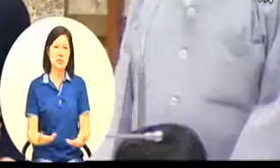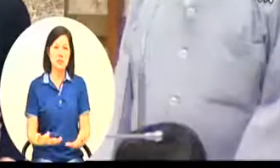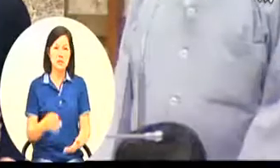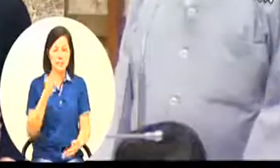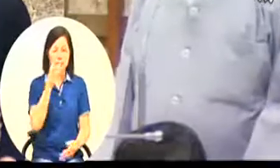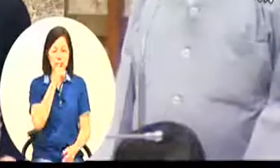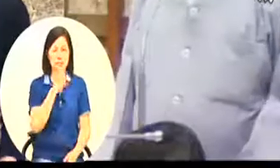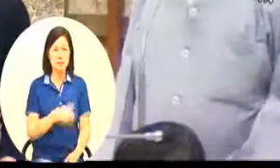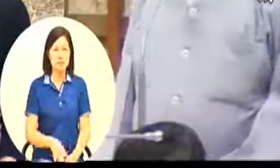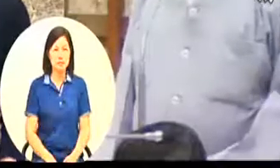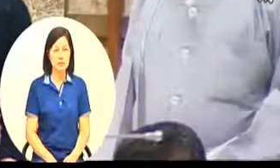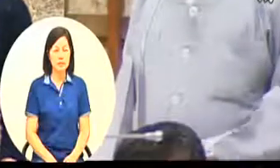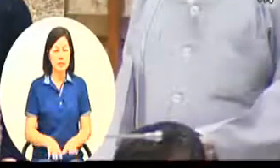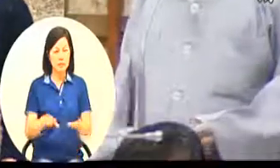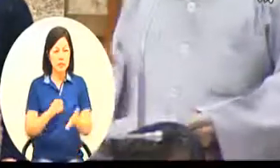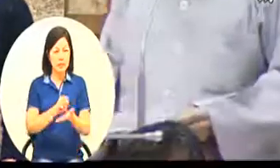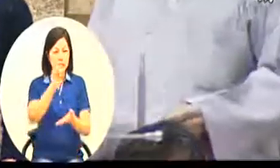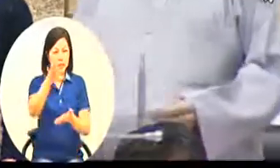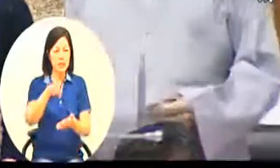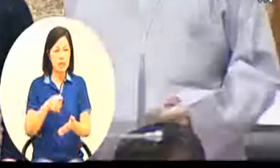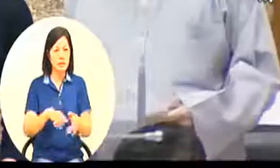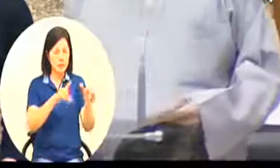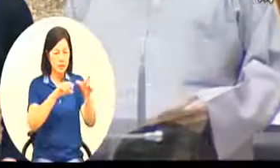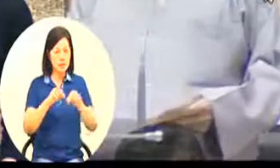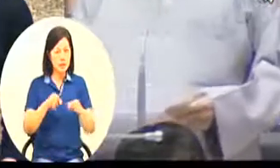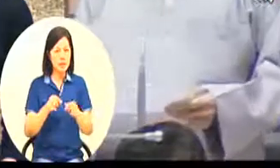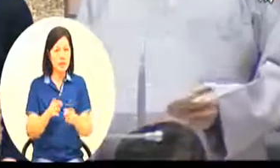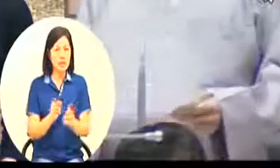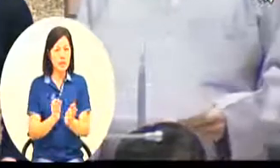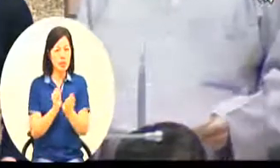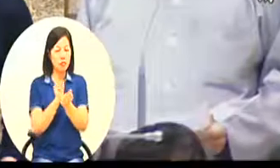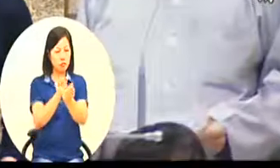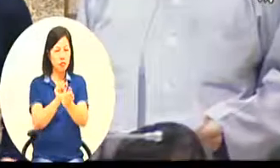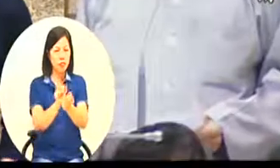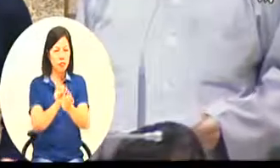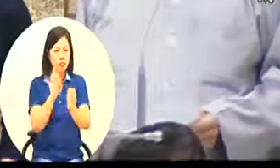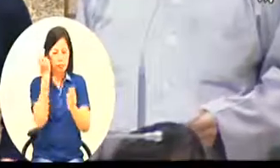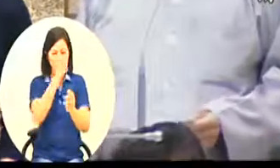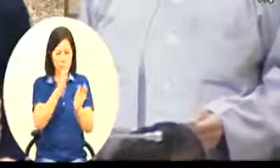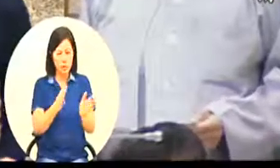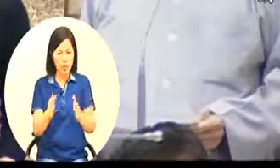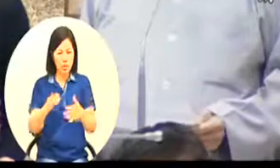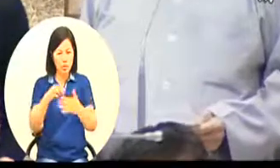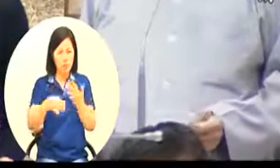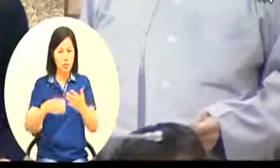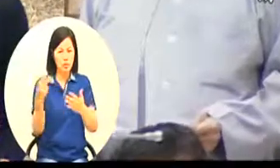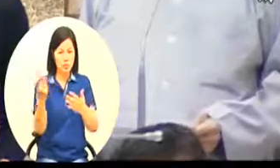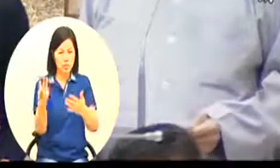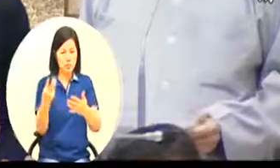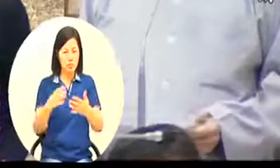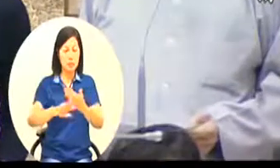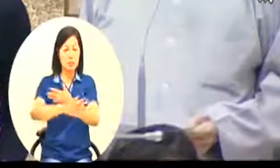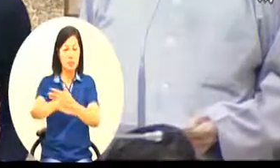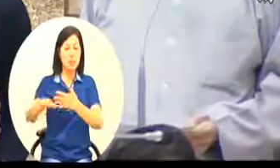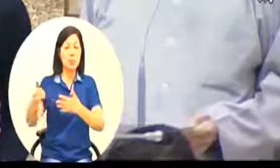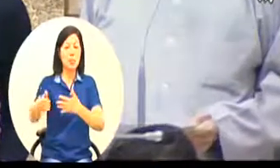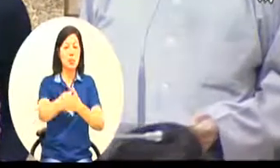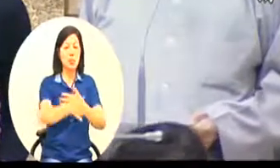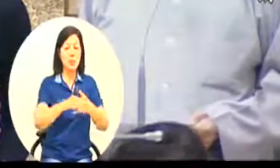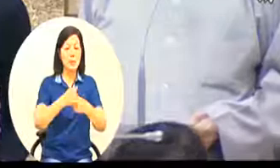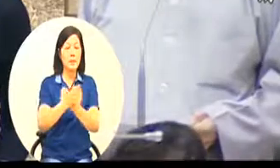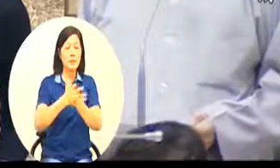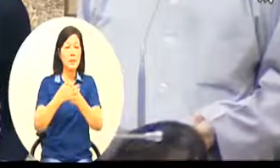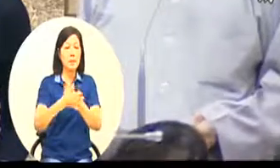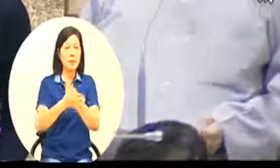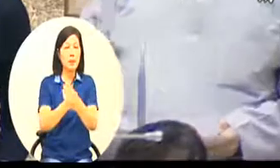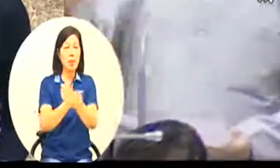员报告哈，这依照迄个受刑人的管理规则哈，第三条的规定啦。另伫外口，那保外就医期间